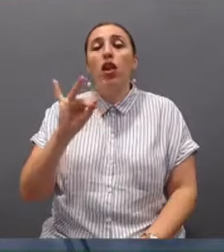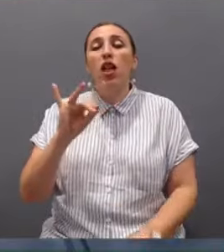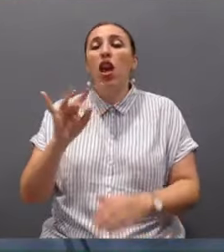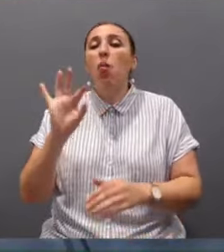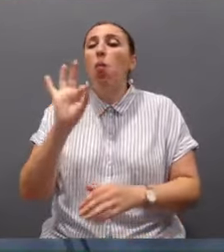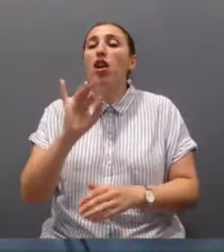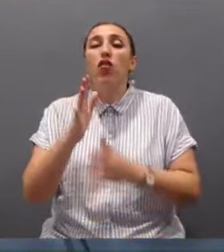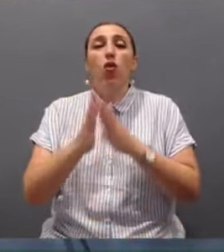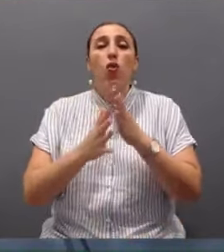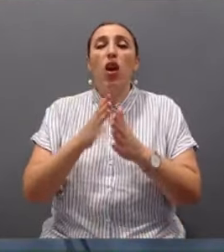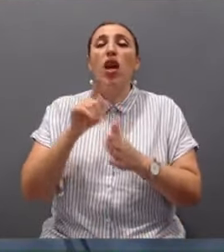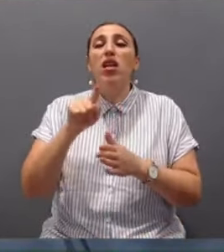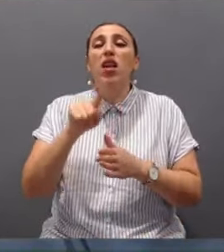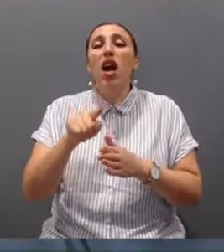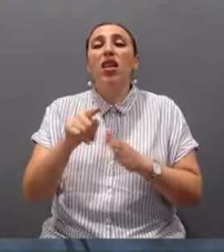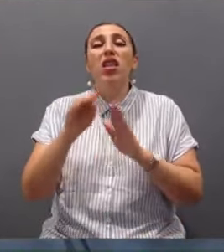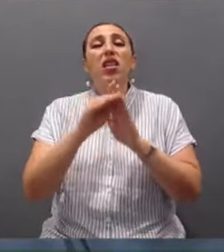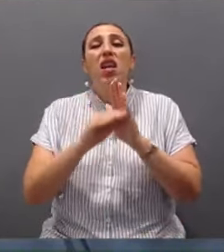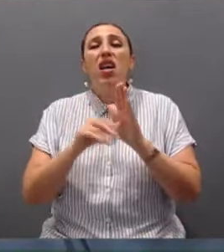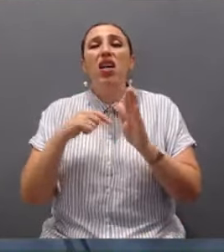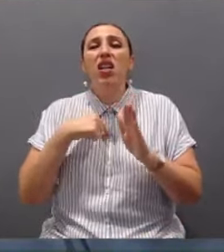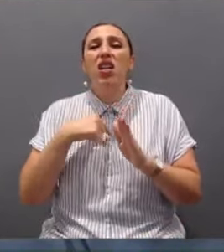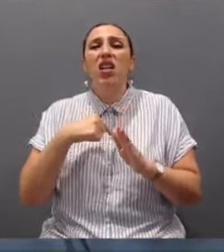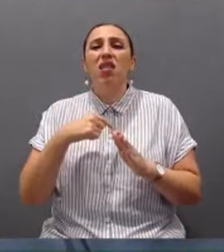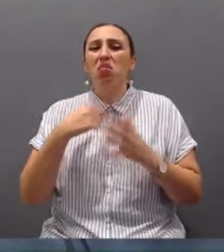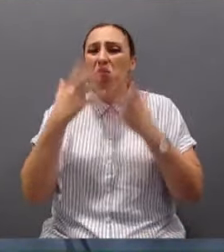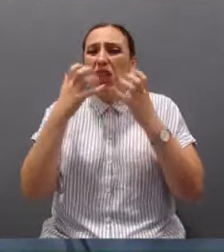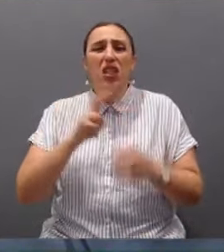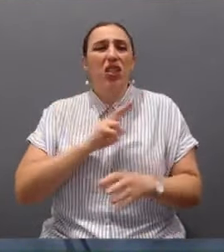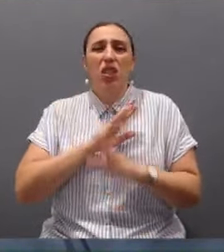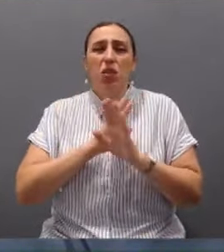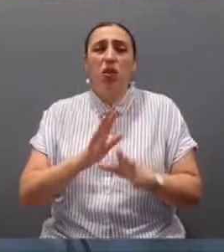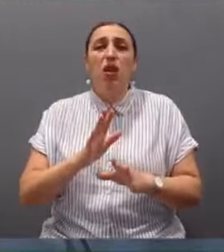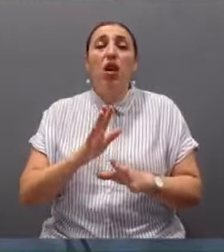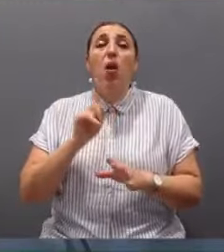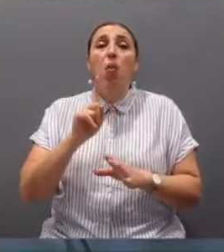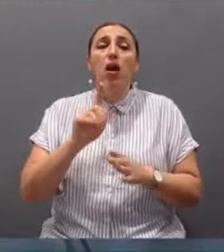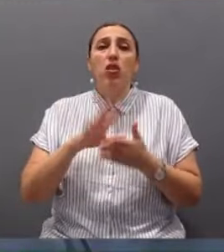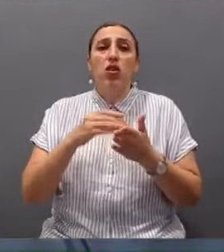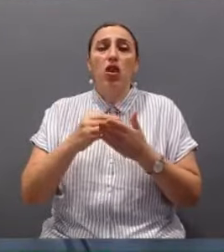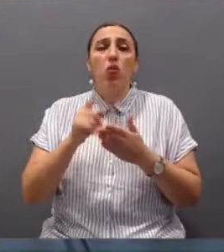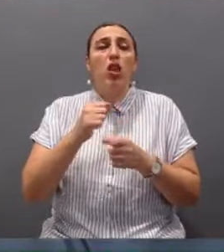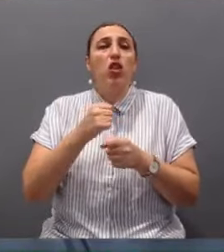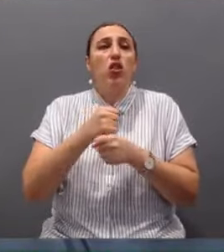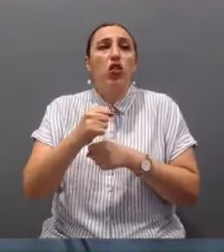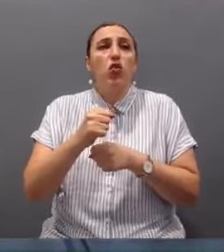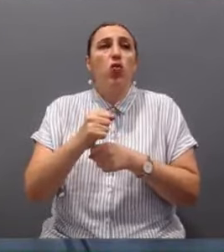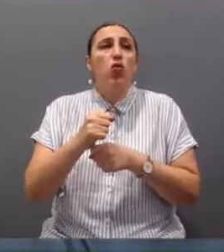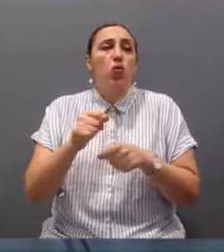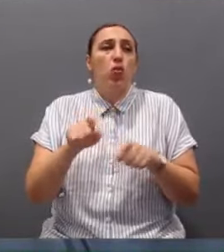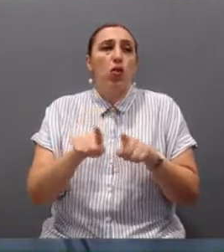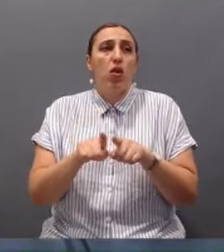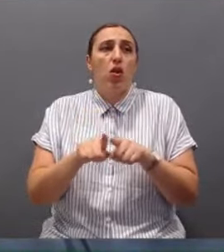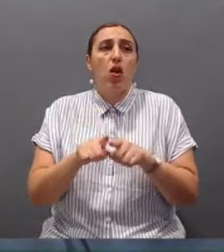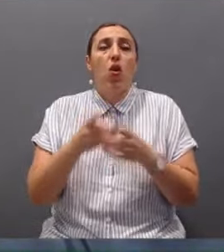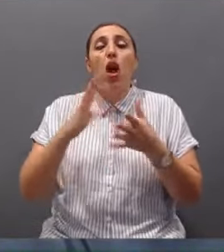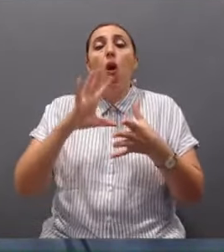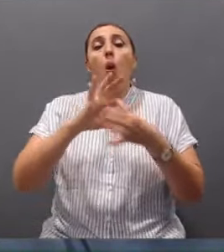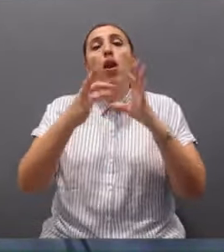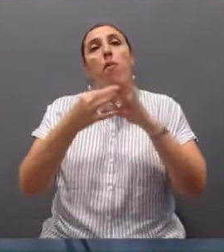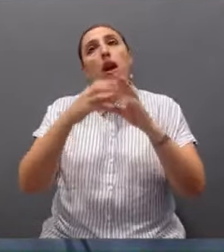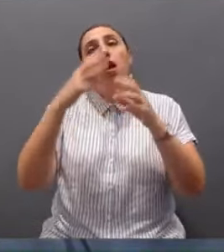այս կոնցեպտի ֆանը չեմ, բայց սա օրինակ էմոցիոնալ ճնշում է, որովհետև եթե նույն տրամաբանությամբ եք առաջնորդում, օրինակ